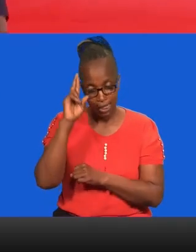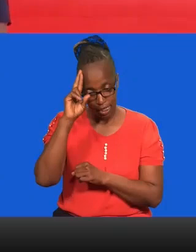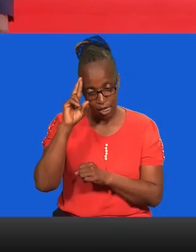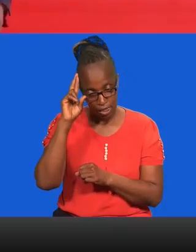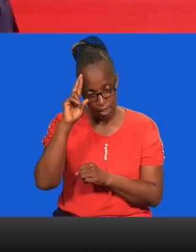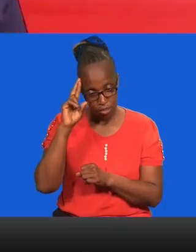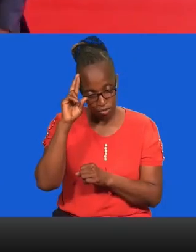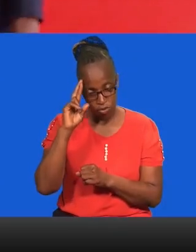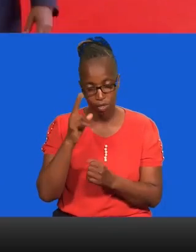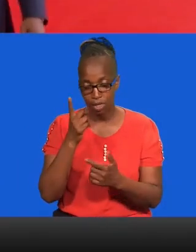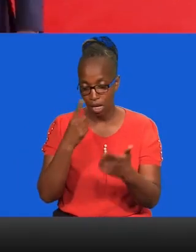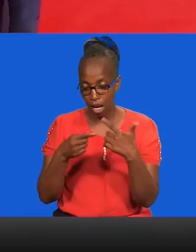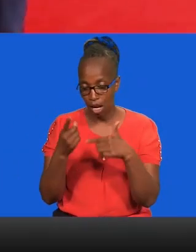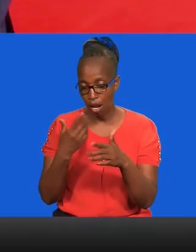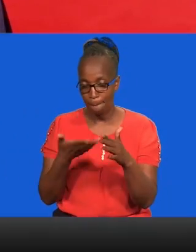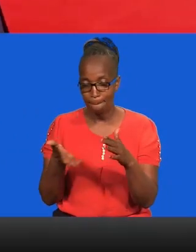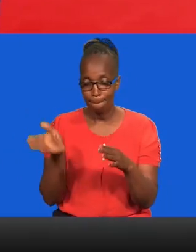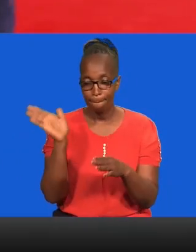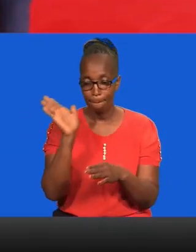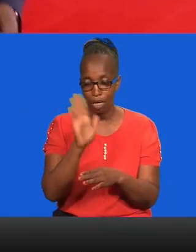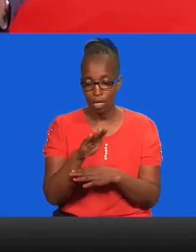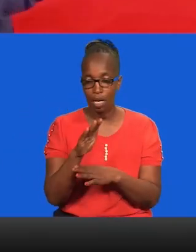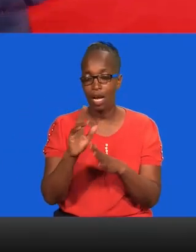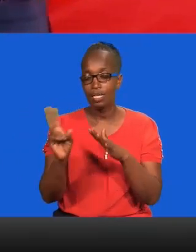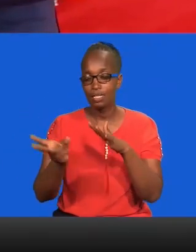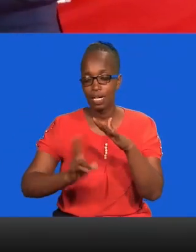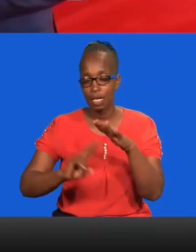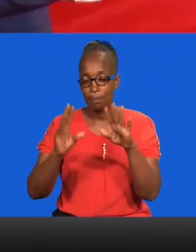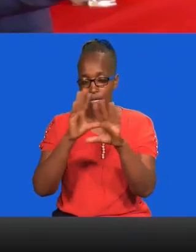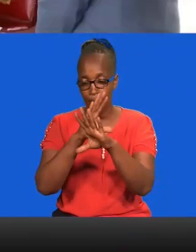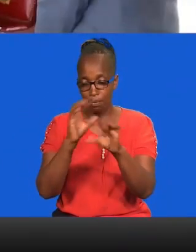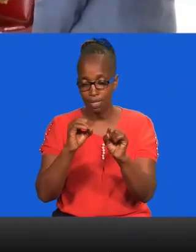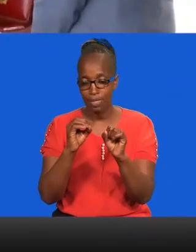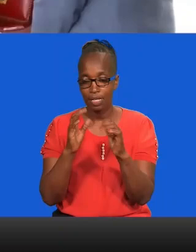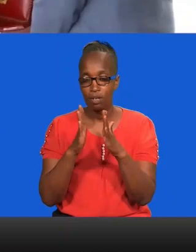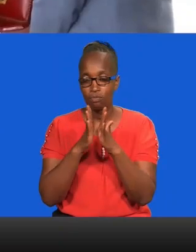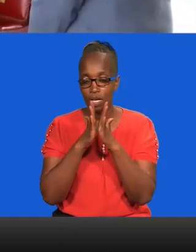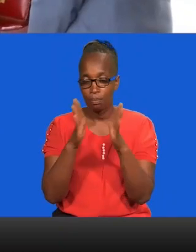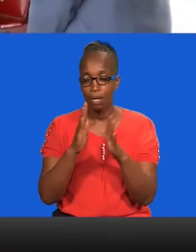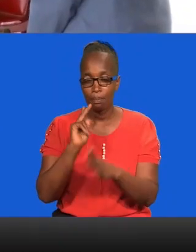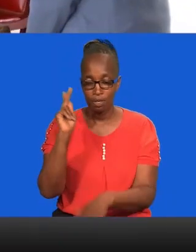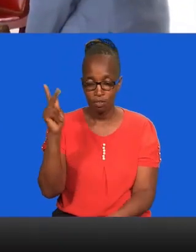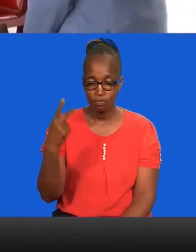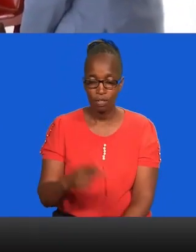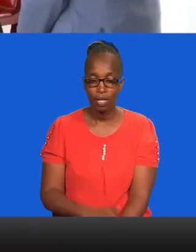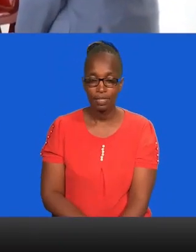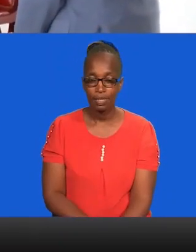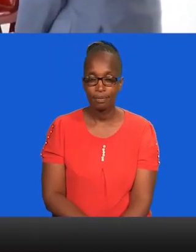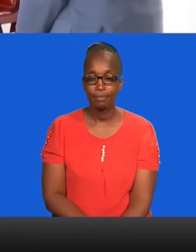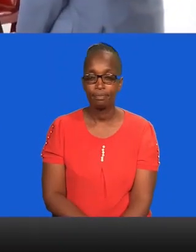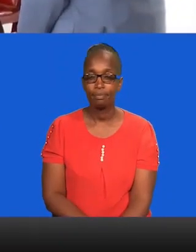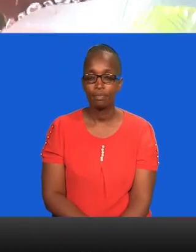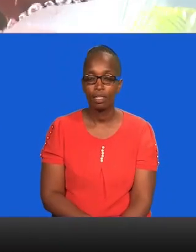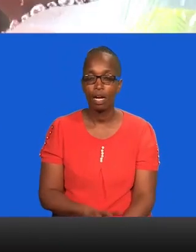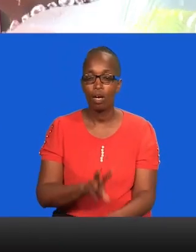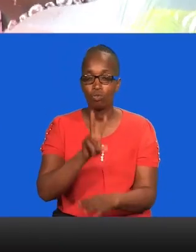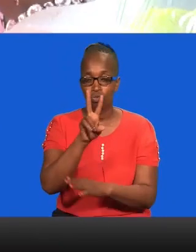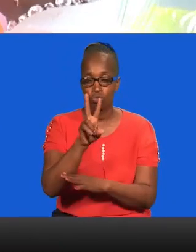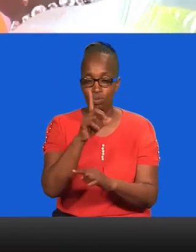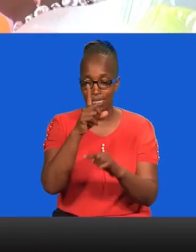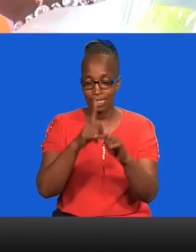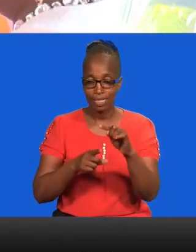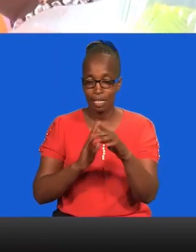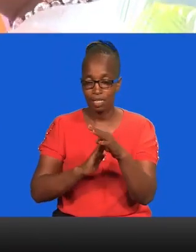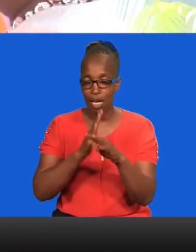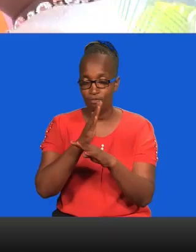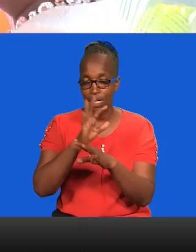zaidi katika baraza la Rais Ruto na hata kuwekwa kifua mbele na mashirika ya kitafiti nchini.